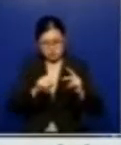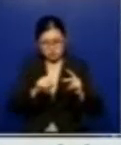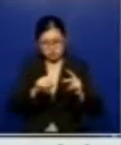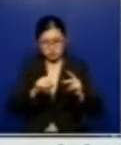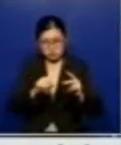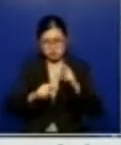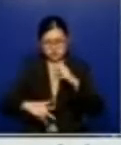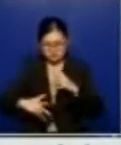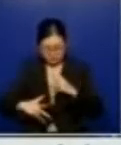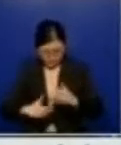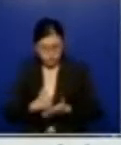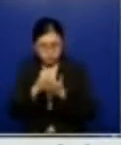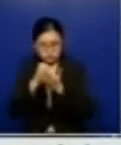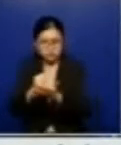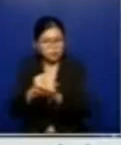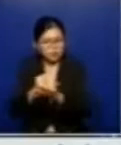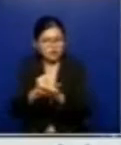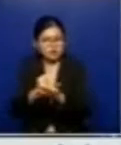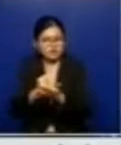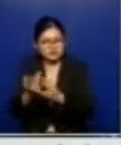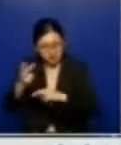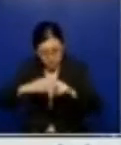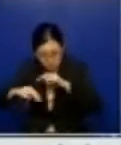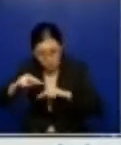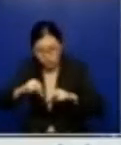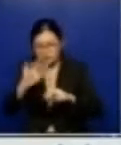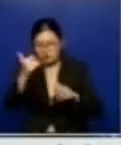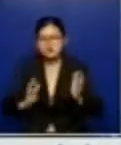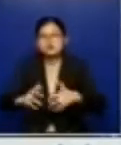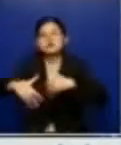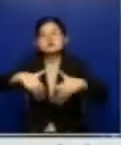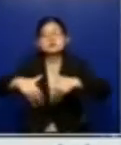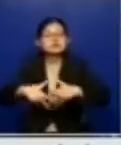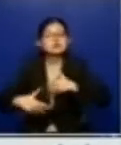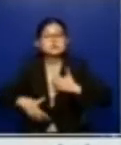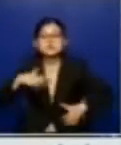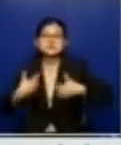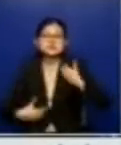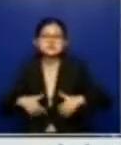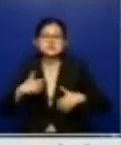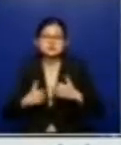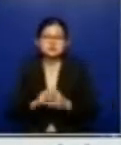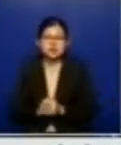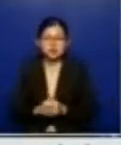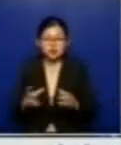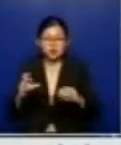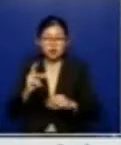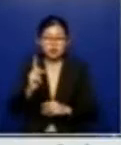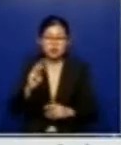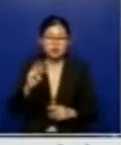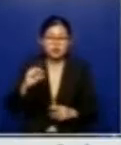แอคชั่นมากกว่ากระทรวงอื่นๆนะครับเพราะว่าพี่น้องประชาชนเดือดร้อนนะครับกรมสวัสดิการเด็กและเยาวชน